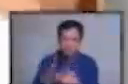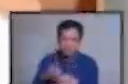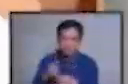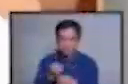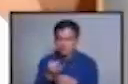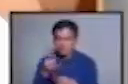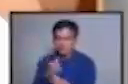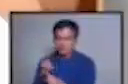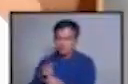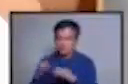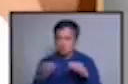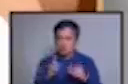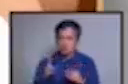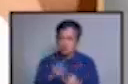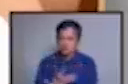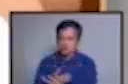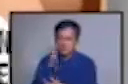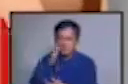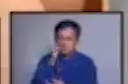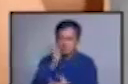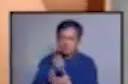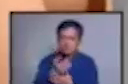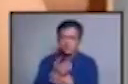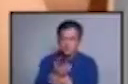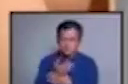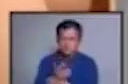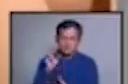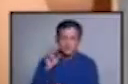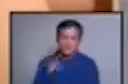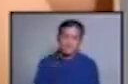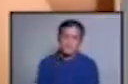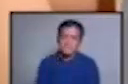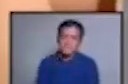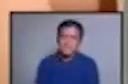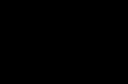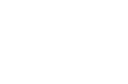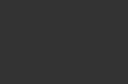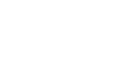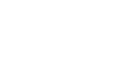ilang buwang usap-usapan tungkol sa isang sanggol na madalas niyang sinishare sa kanyang Instagram.